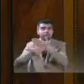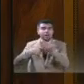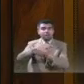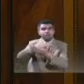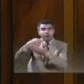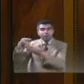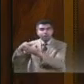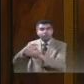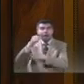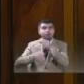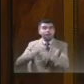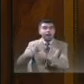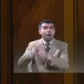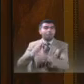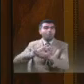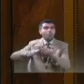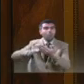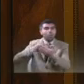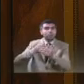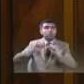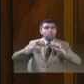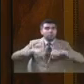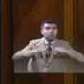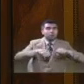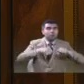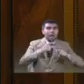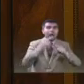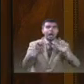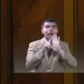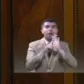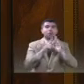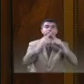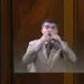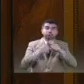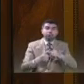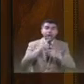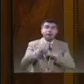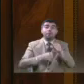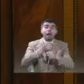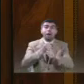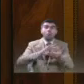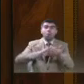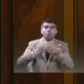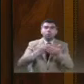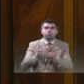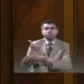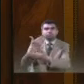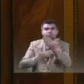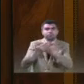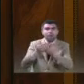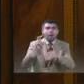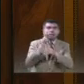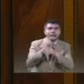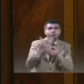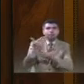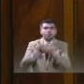وحاجيات التمويل السنوية يتم الترخيص لها في إطار قانون المالية السنوي، والذي يحدد سقفا لمستوى التمويلات الخارجية